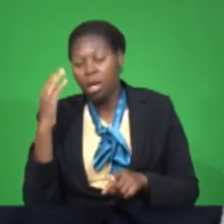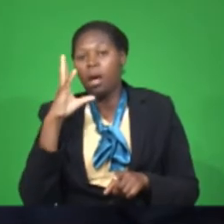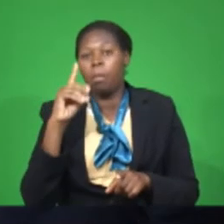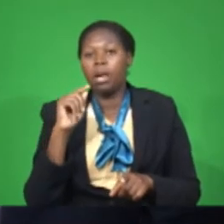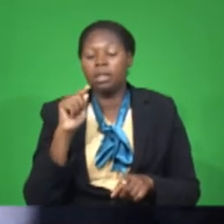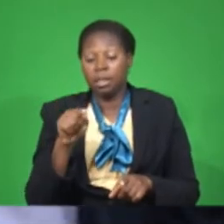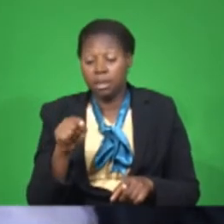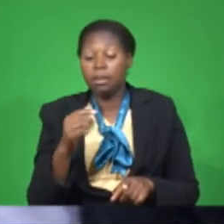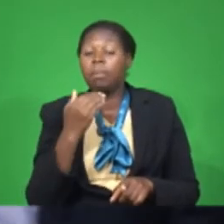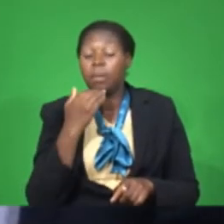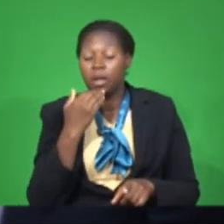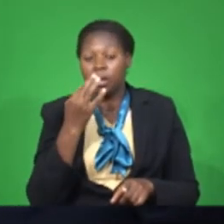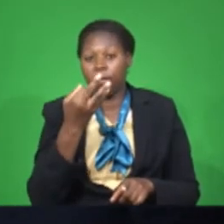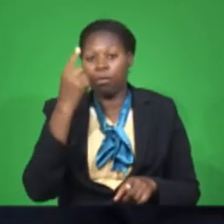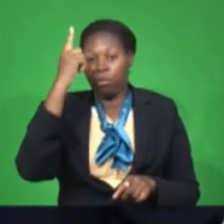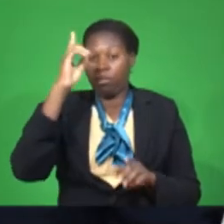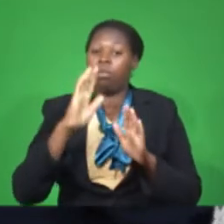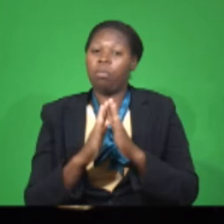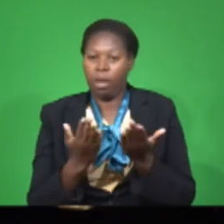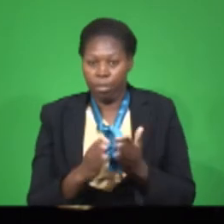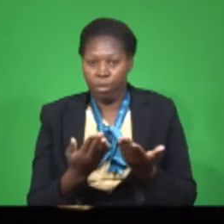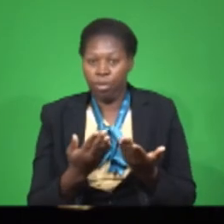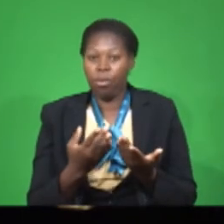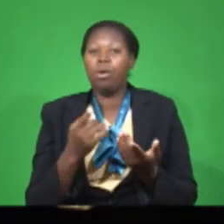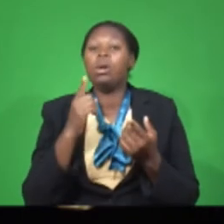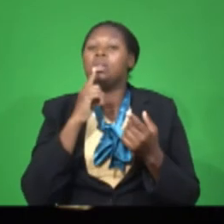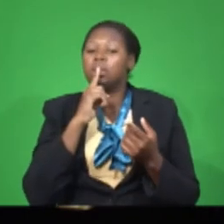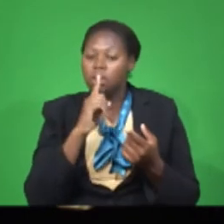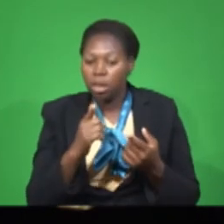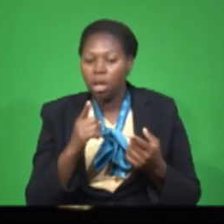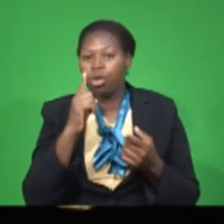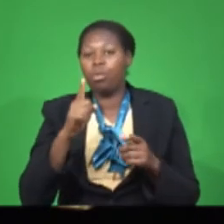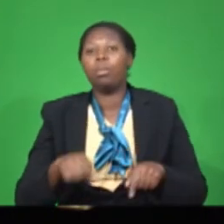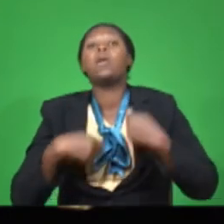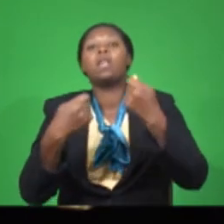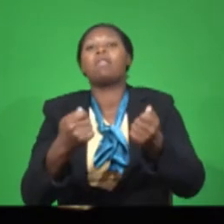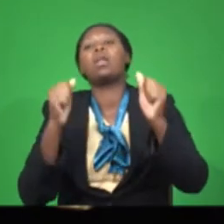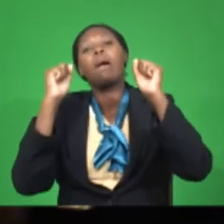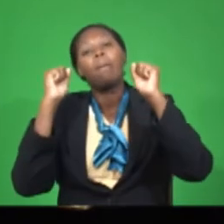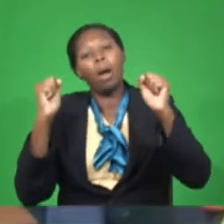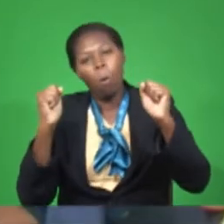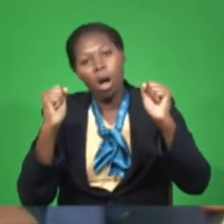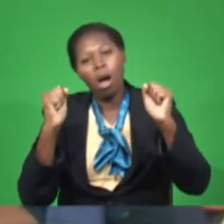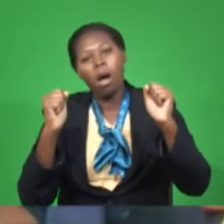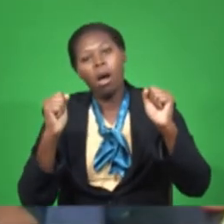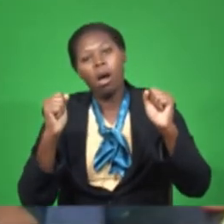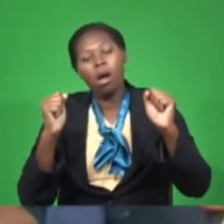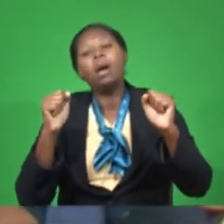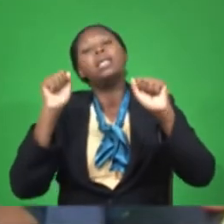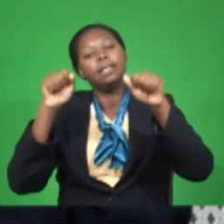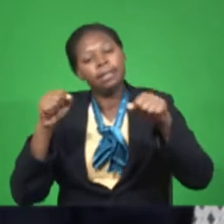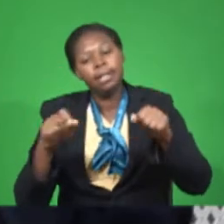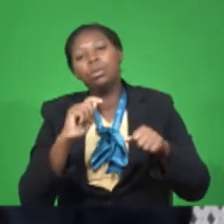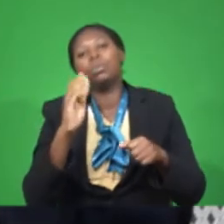rachiti anovapa simba kuti vanhu anovapa kodzero anovapa permission kuti vadetswe kunzi vana